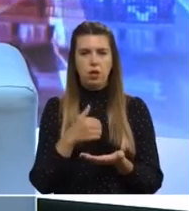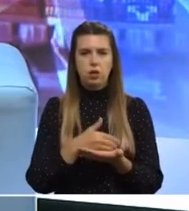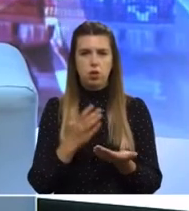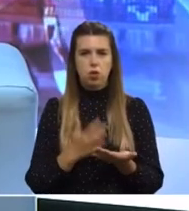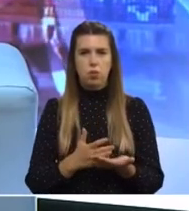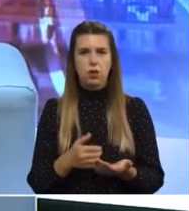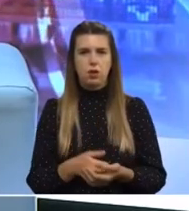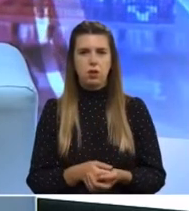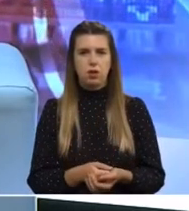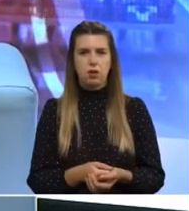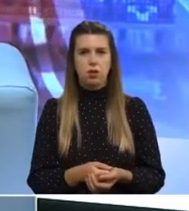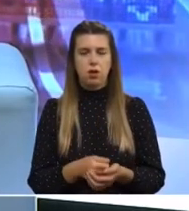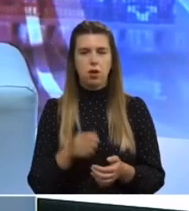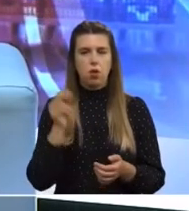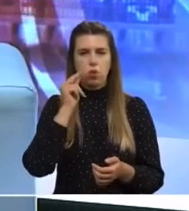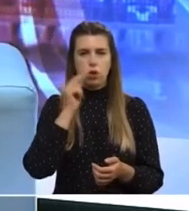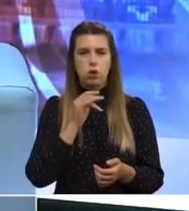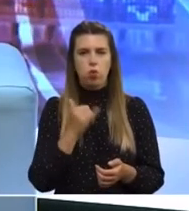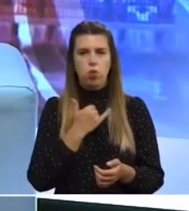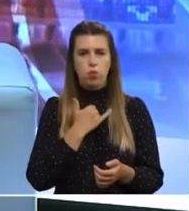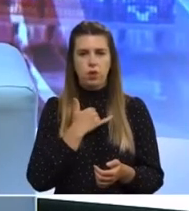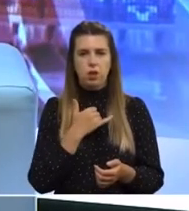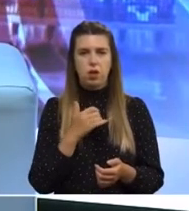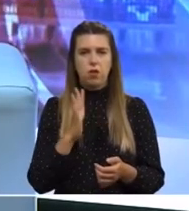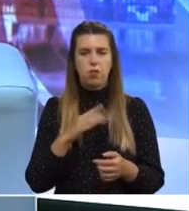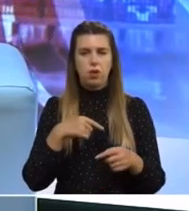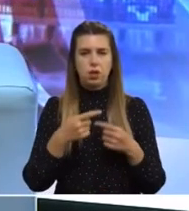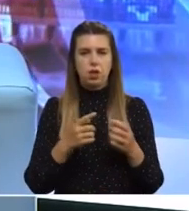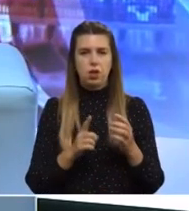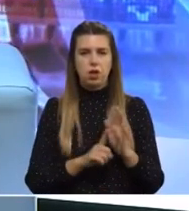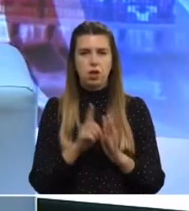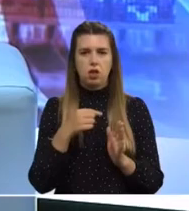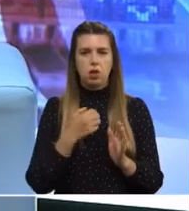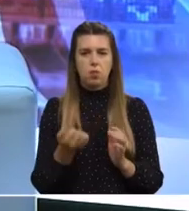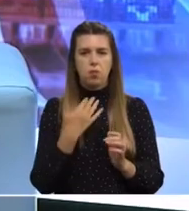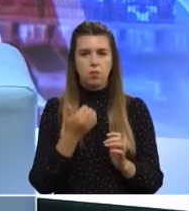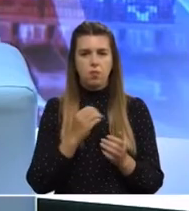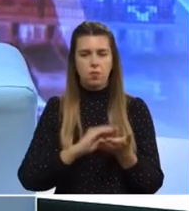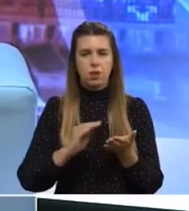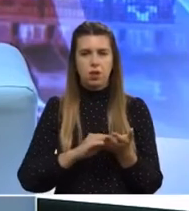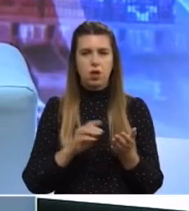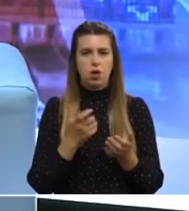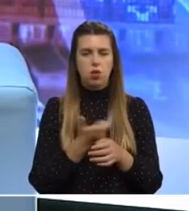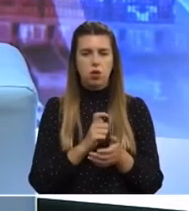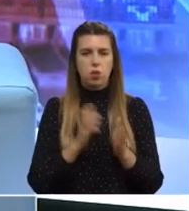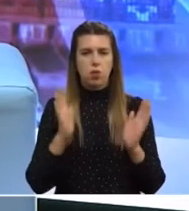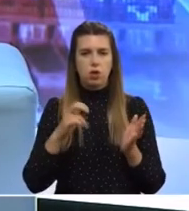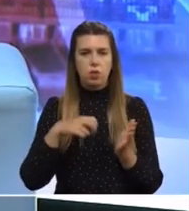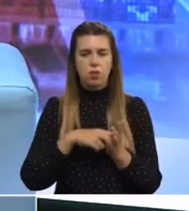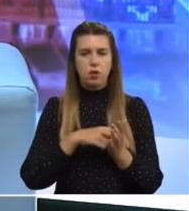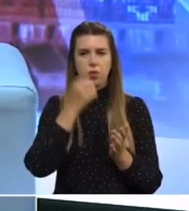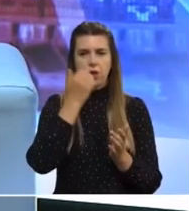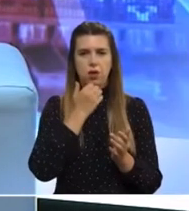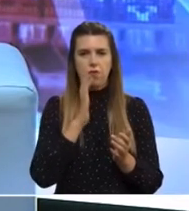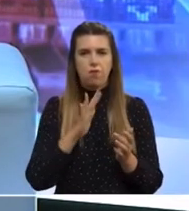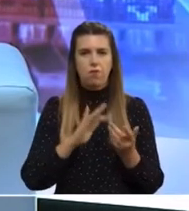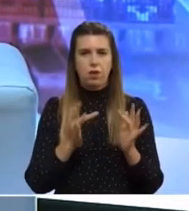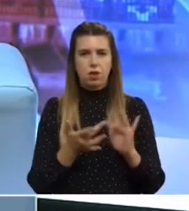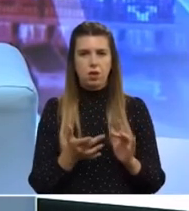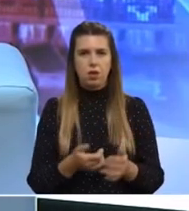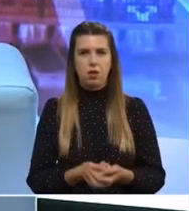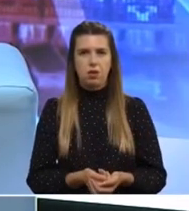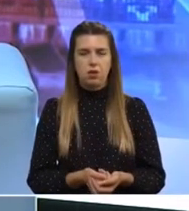приобретали инструменты, они учились у меня, впоследствии начали мне писать большие письма благодарности в